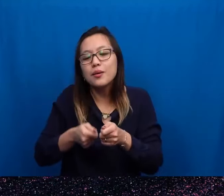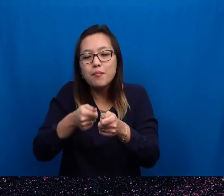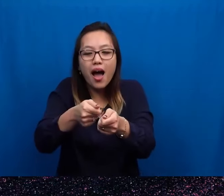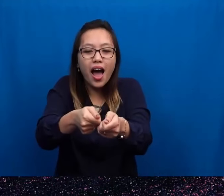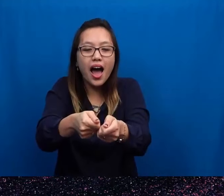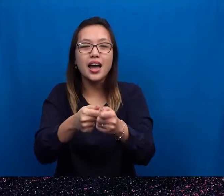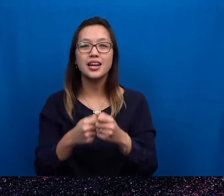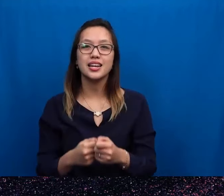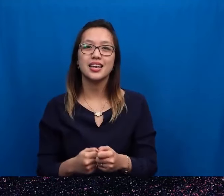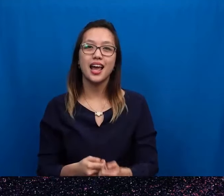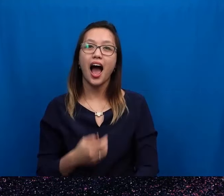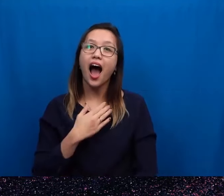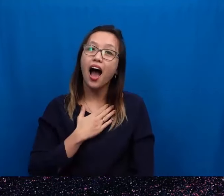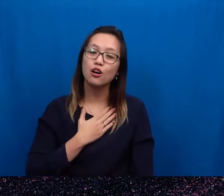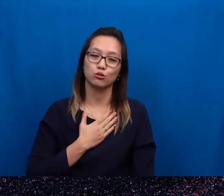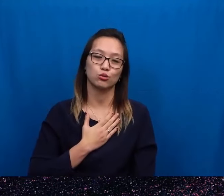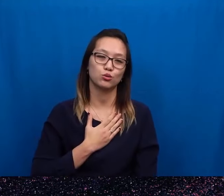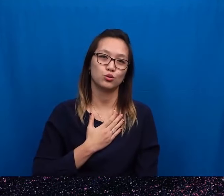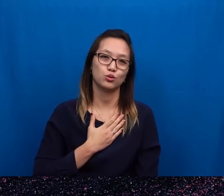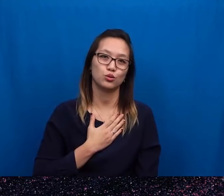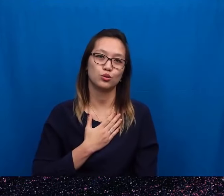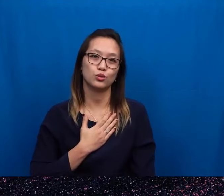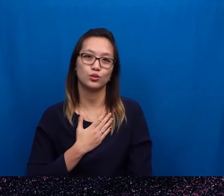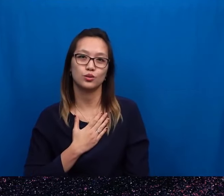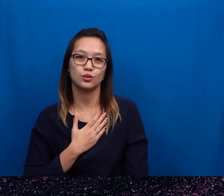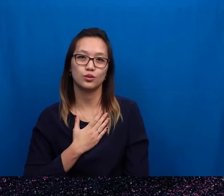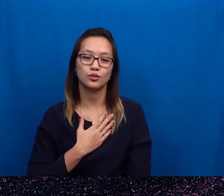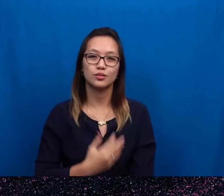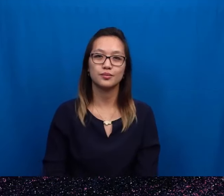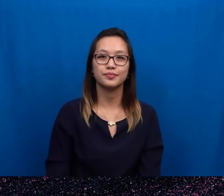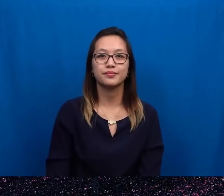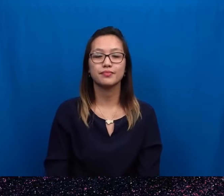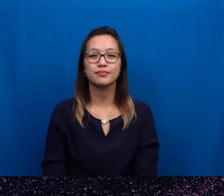Kau temani aku,